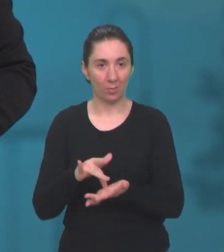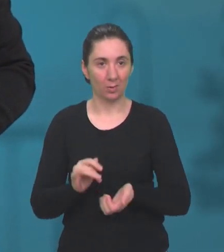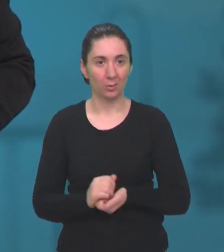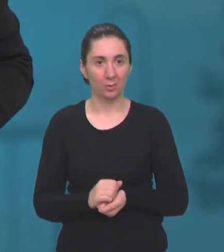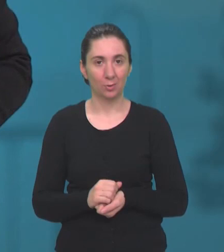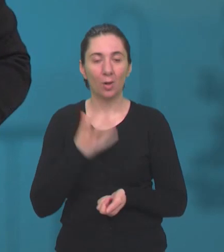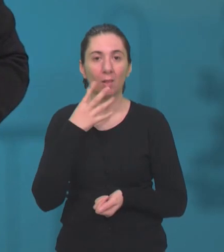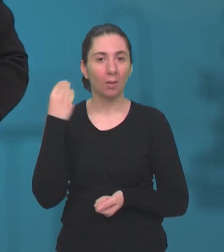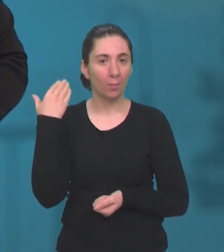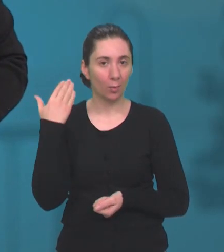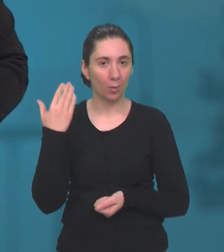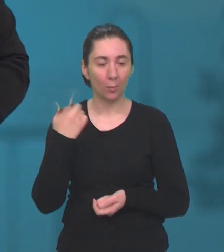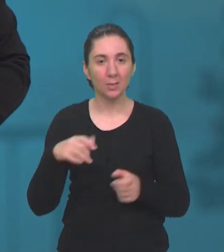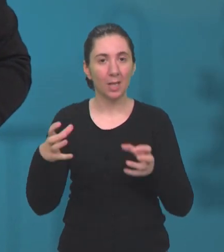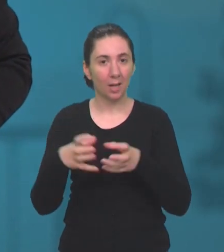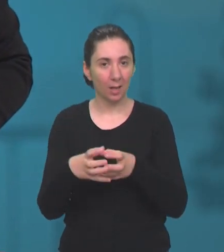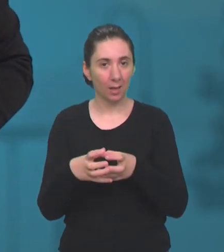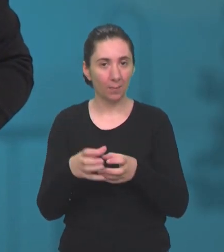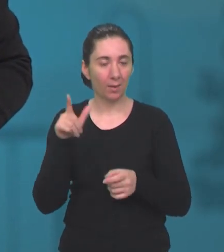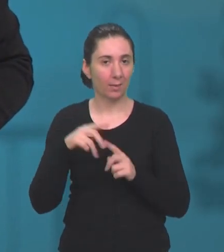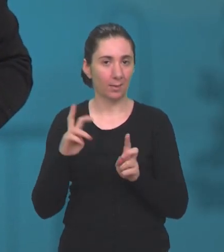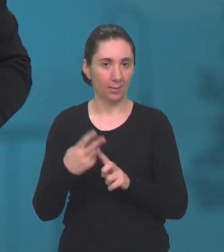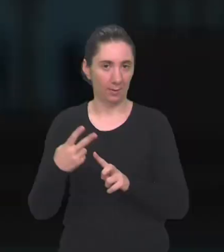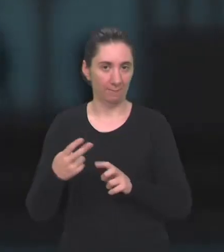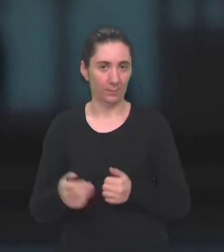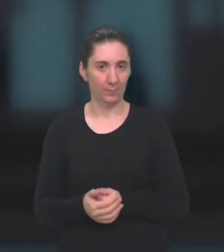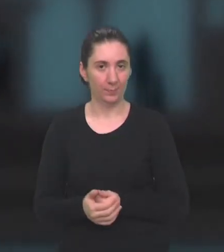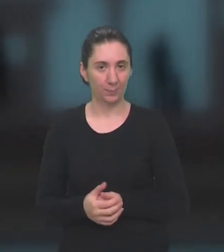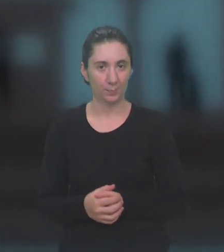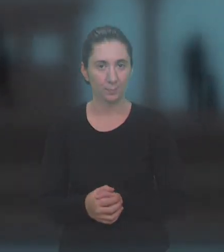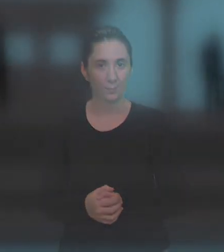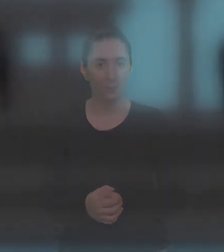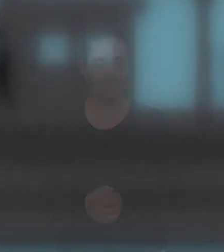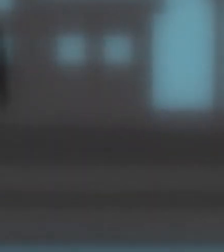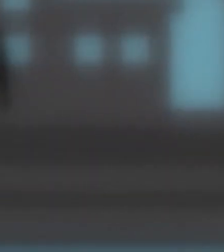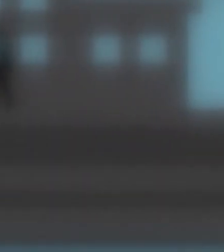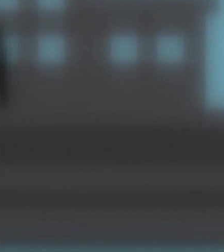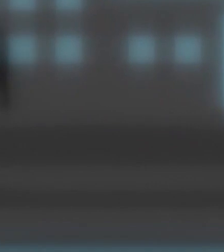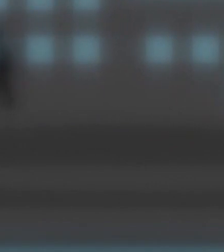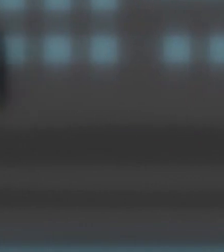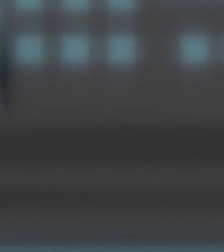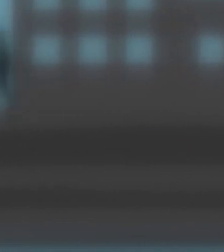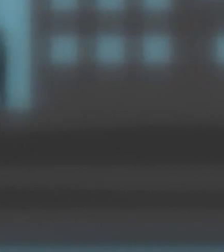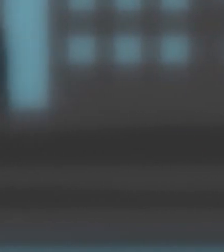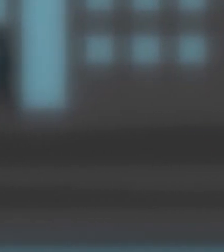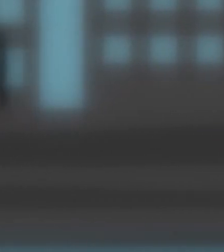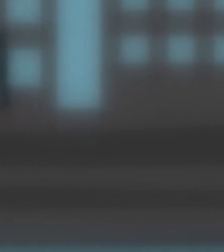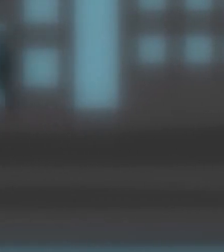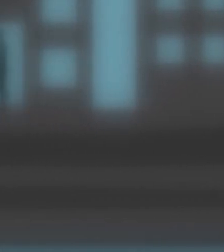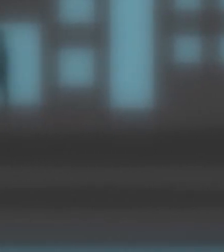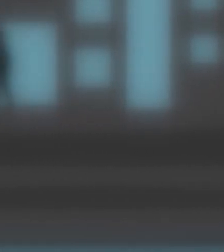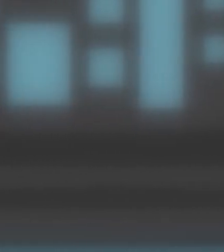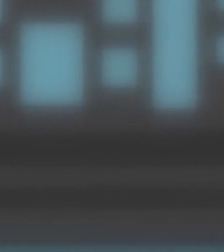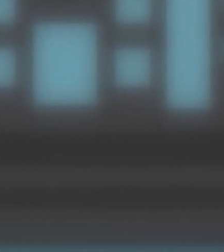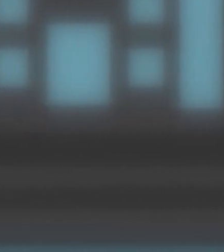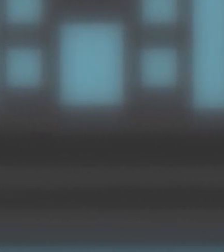mjestu. Lijep pozdrav od cijele ekipe Trend Televizije. I can do anything, I